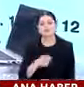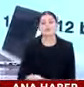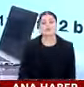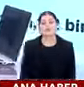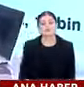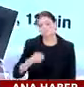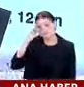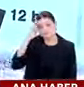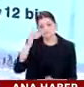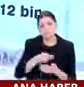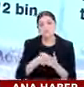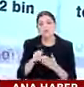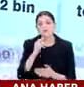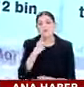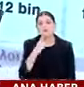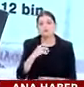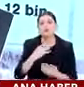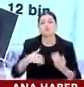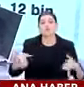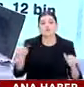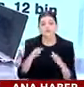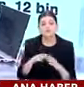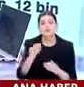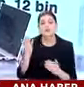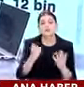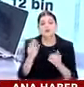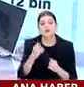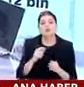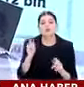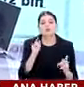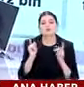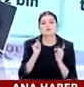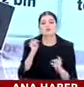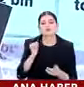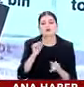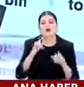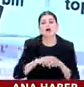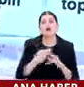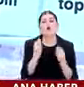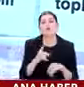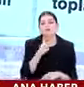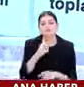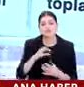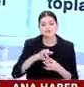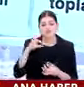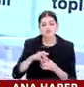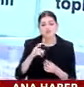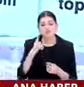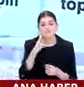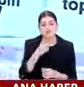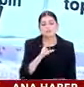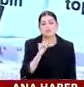asgari ücreti belirlerken toplumdaki gelir adaletsizliğini gösteren en önemli istatistiği verilerden